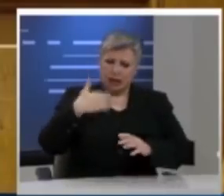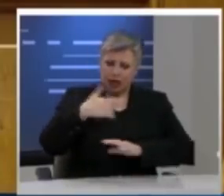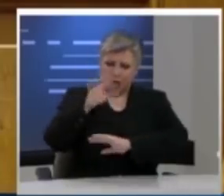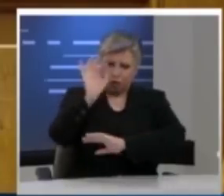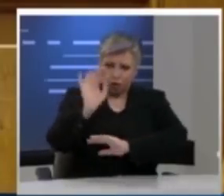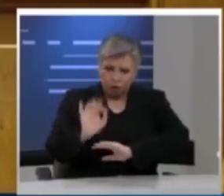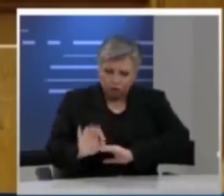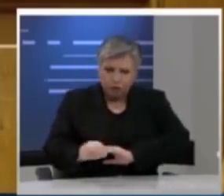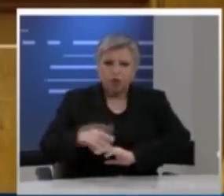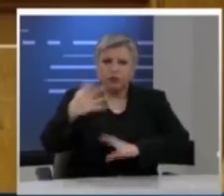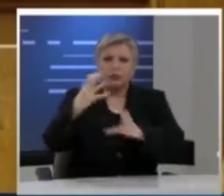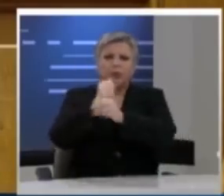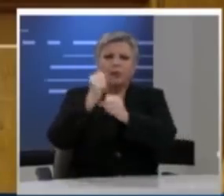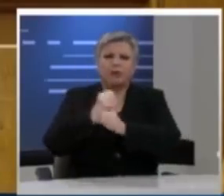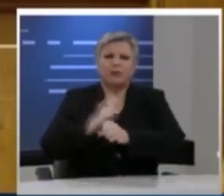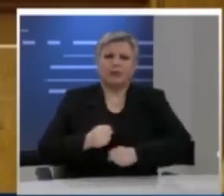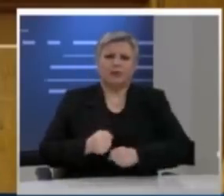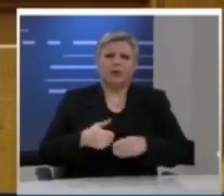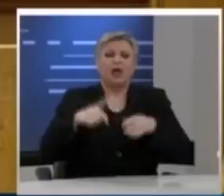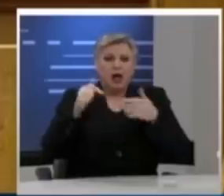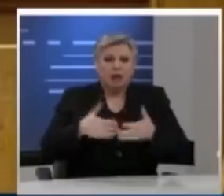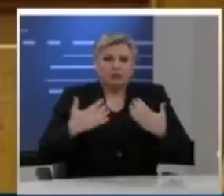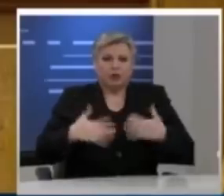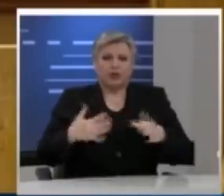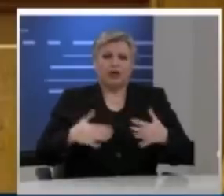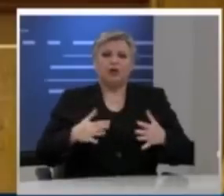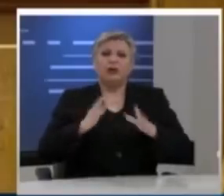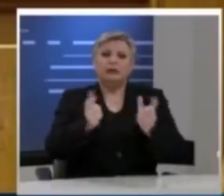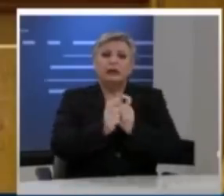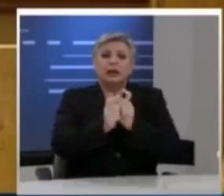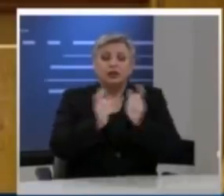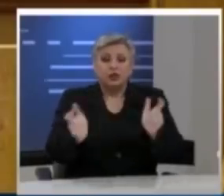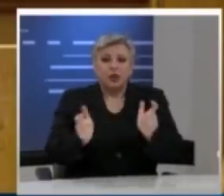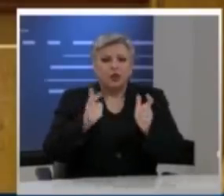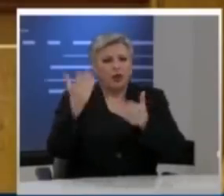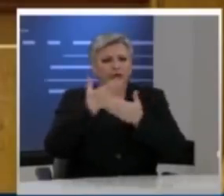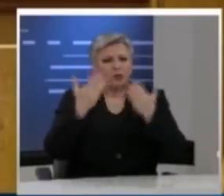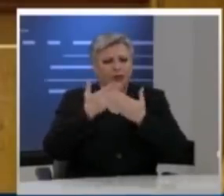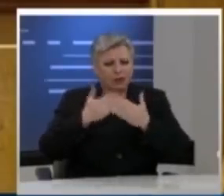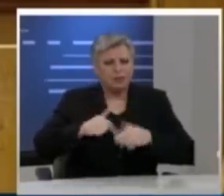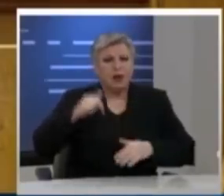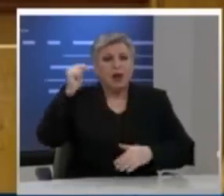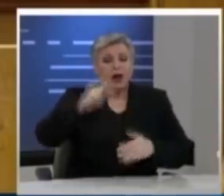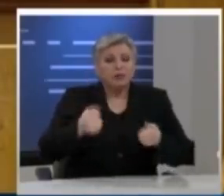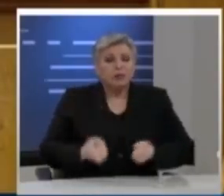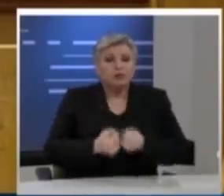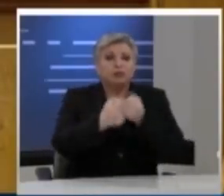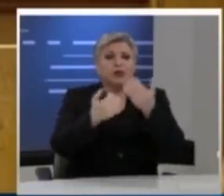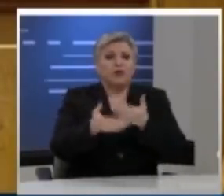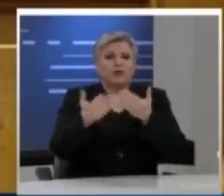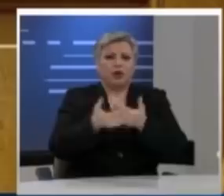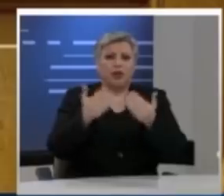πιάνουν και θέλουν ένα σχολείο που θα βοηθά ουσιαστικά και δεν θα αποκλείει από τη